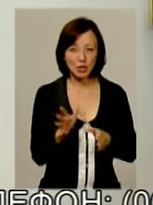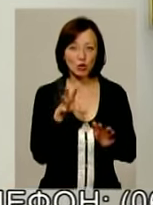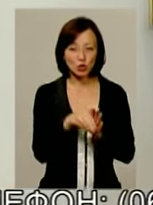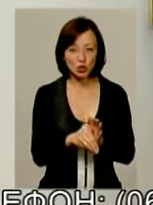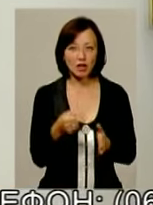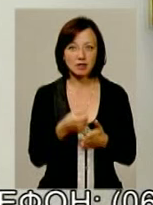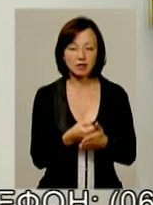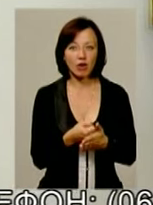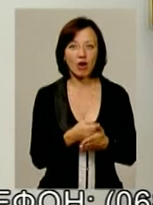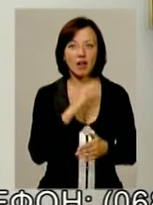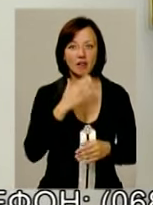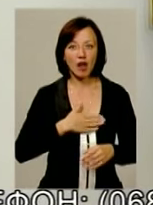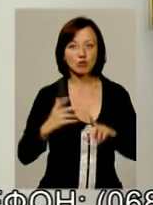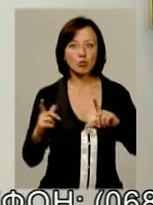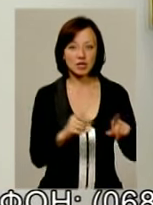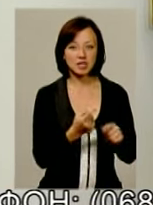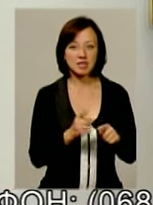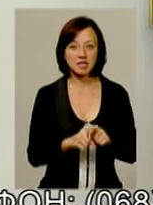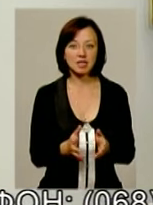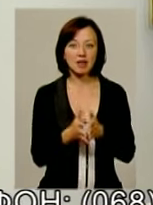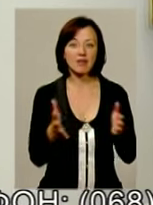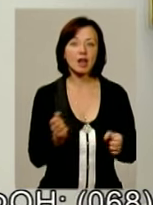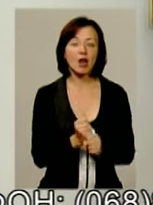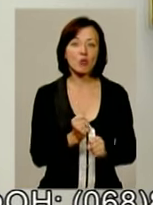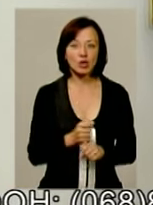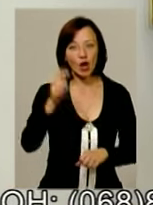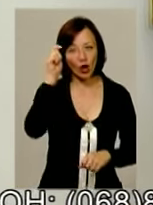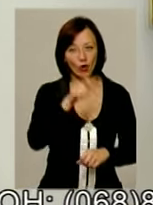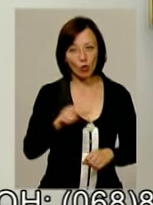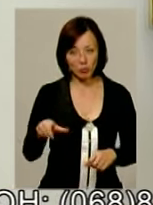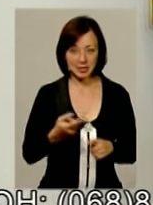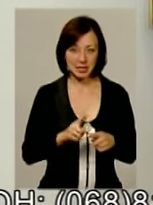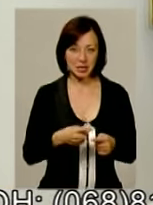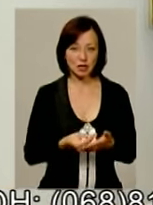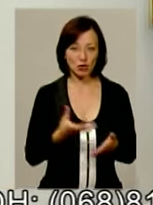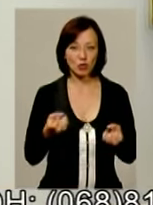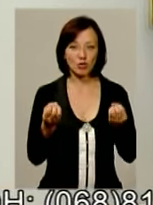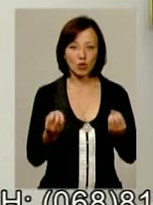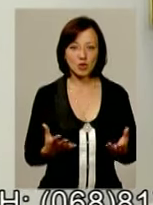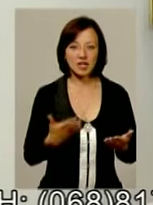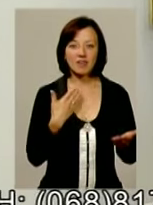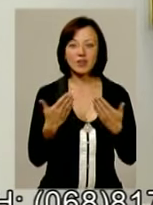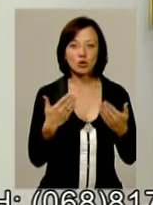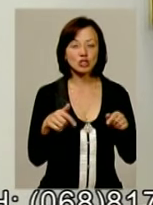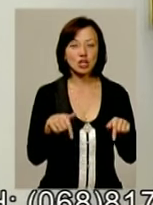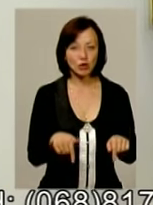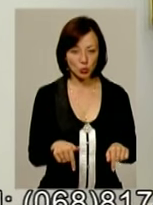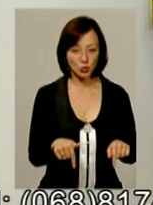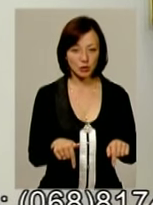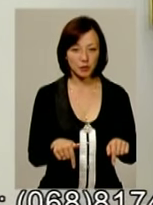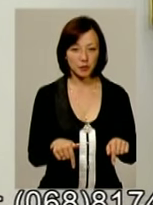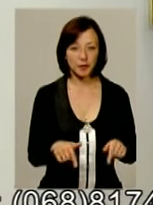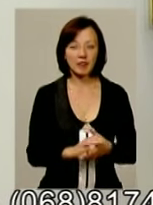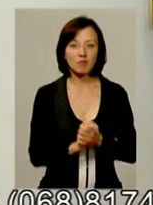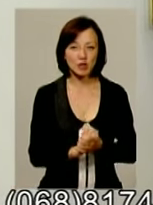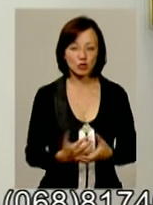долучається до кожної нашої поїздки, це велика робота. І хлопці це дуже цінять. Просто відношення тут, в